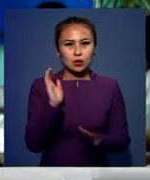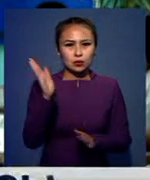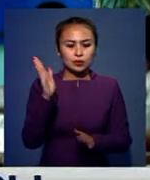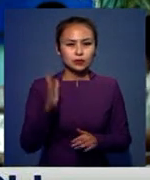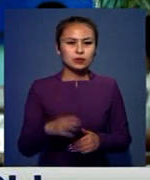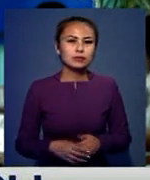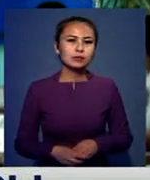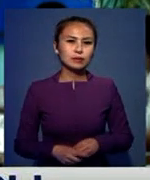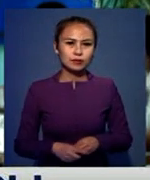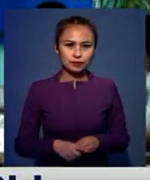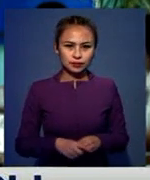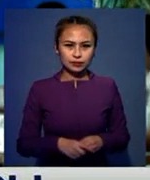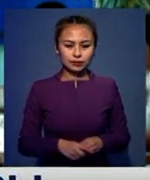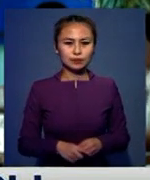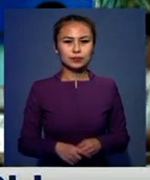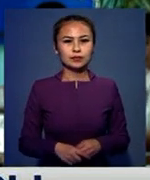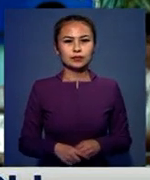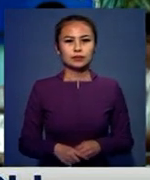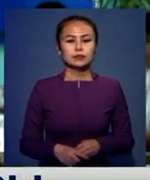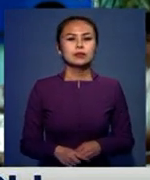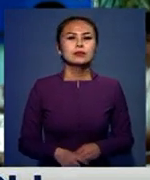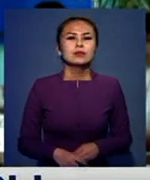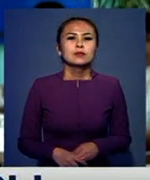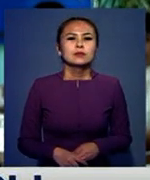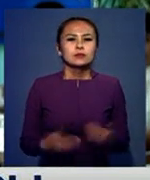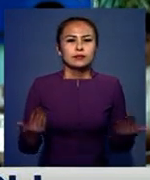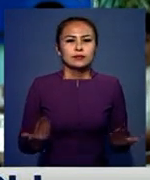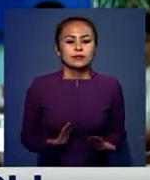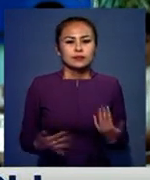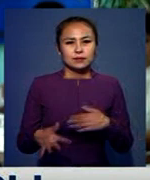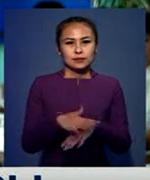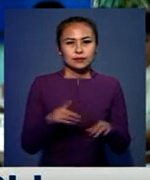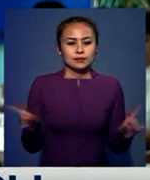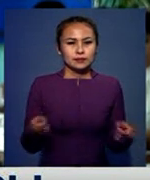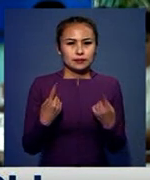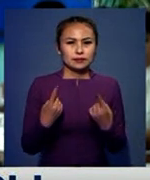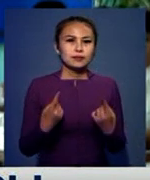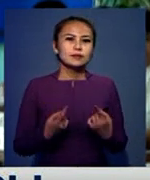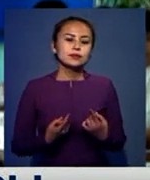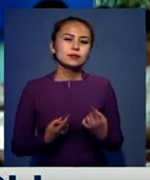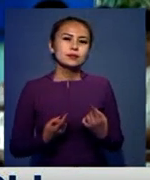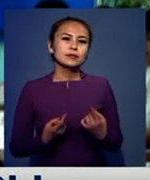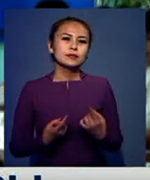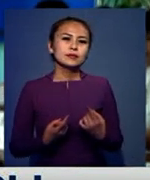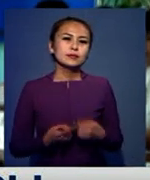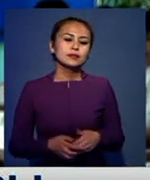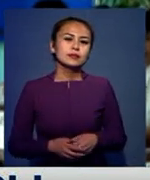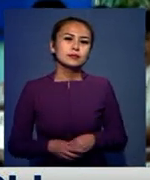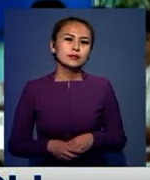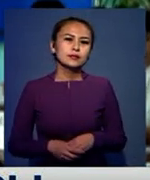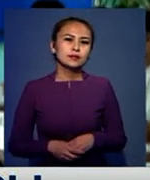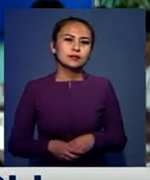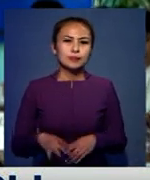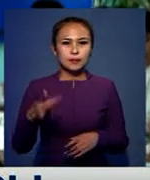деген елдің тағдыры шешілетін, халықтың жағдайы жақсы болу үшін адам дейтіндер, елдің